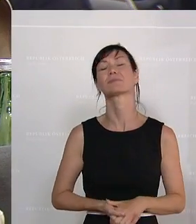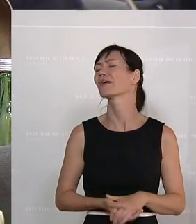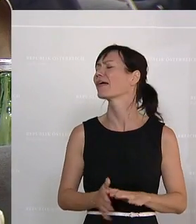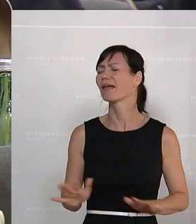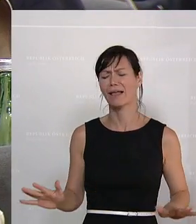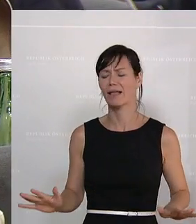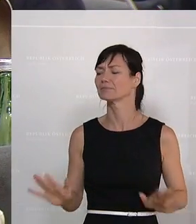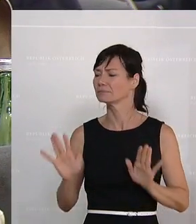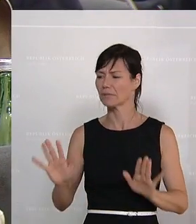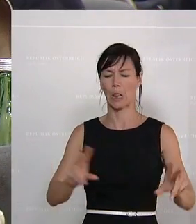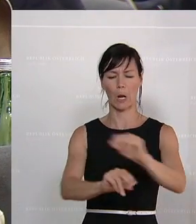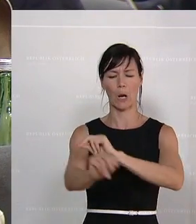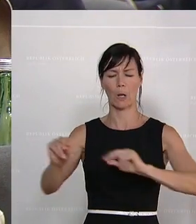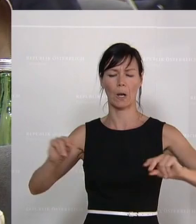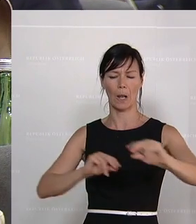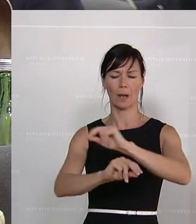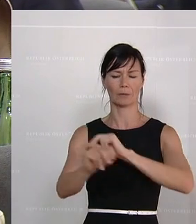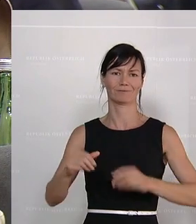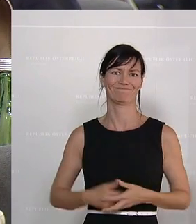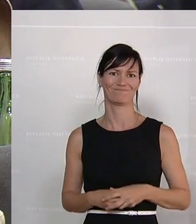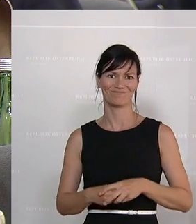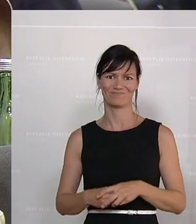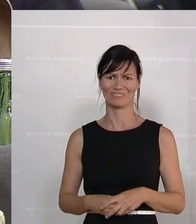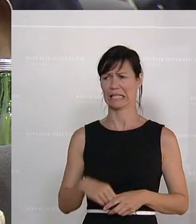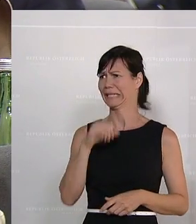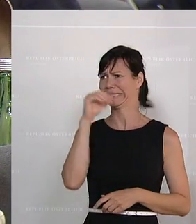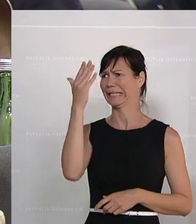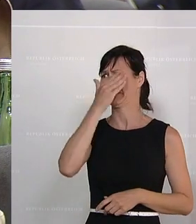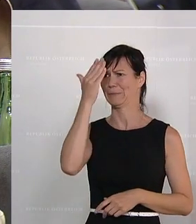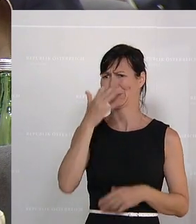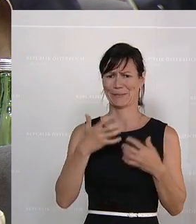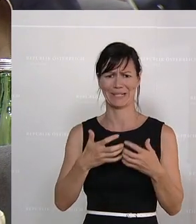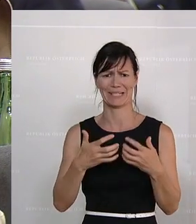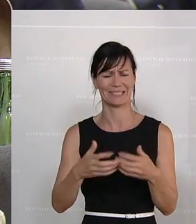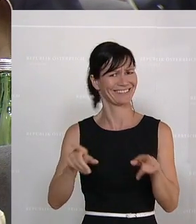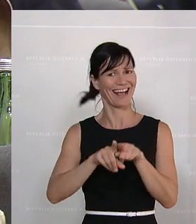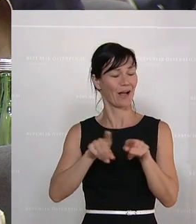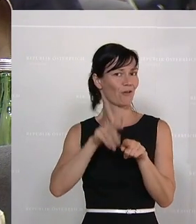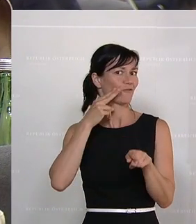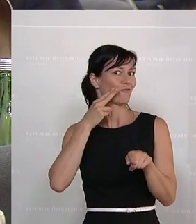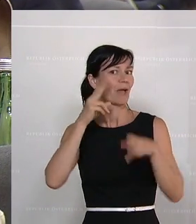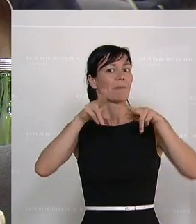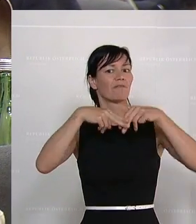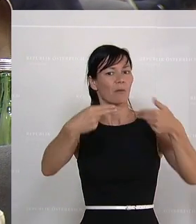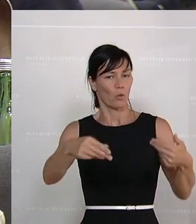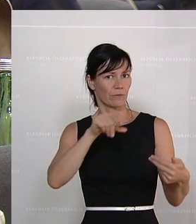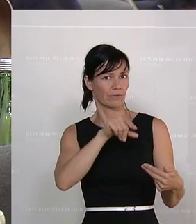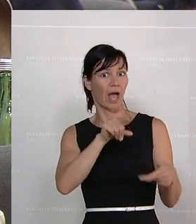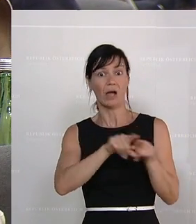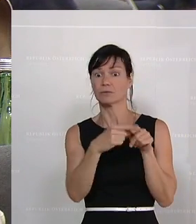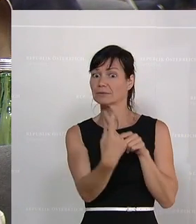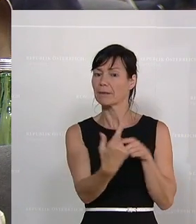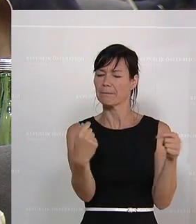weiter sie ist so blöd ist eine tolle geschichte auch der froser persönlichen feind ins rathaus maßnahmen getroffen